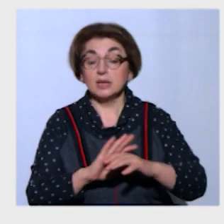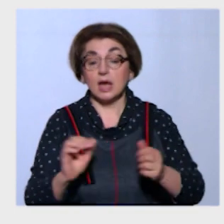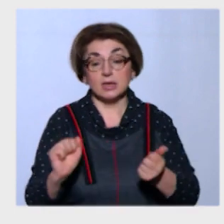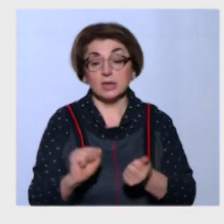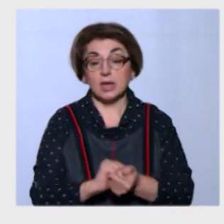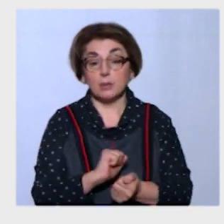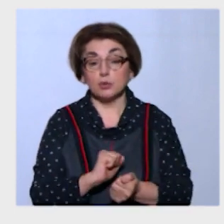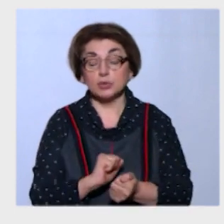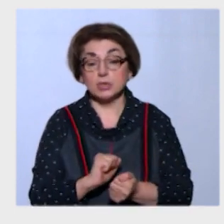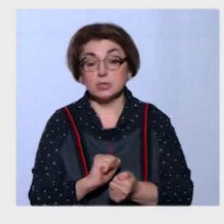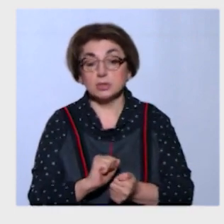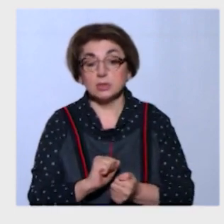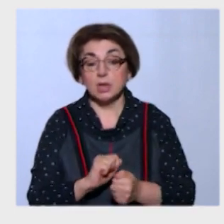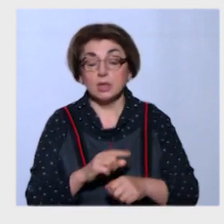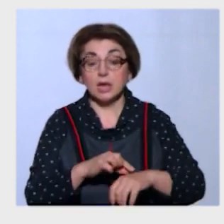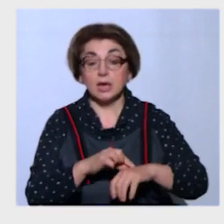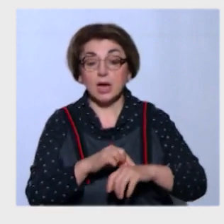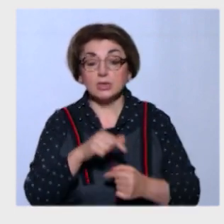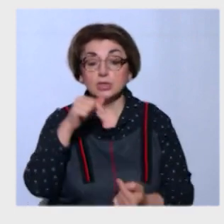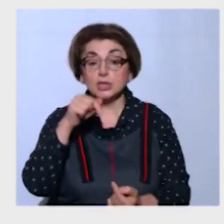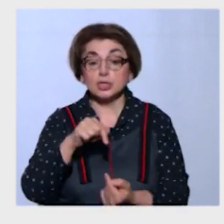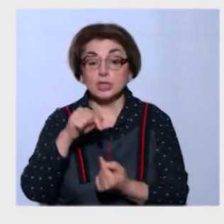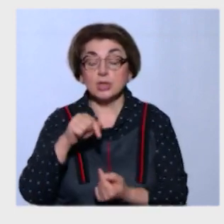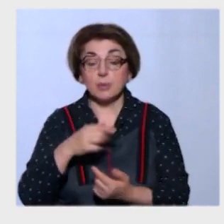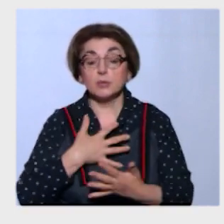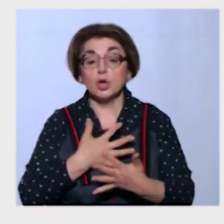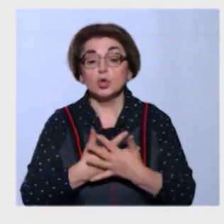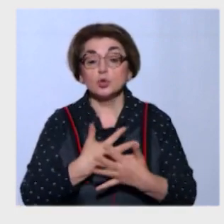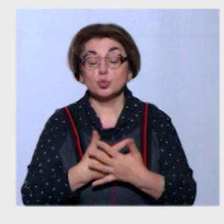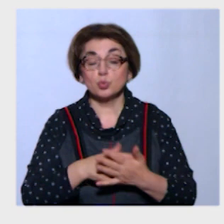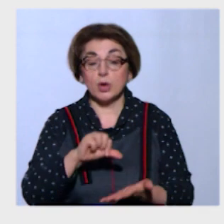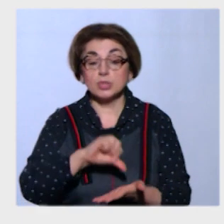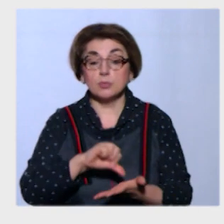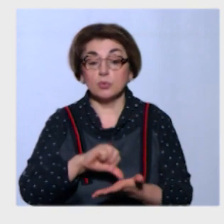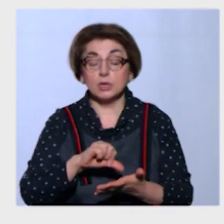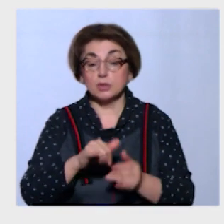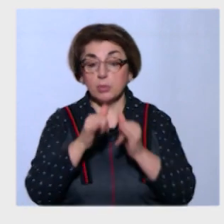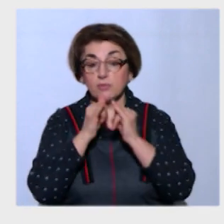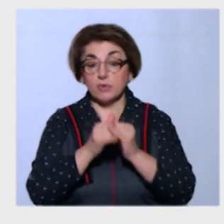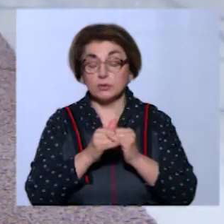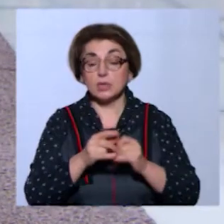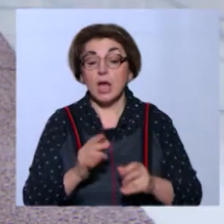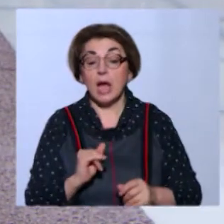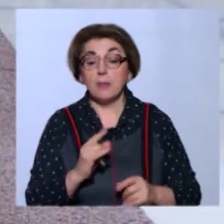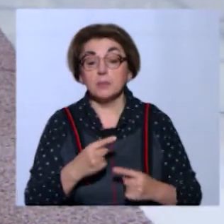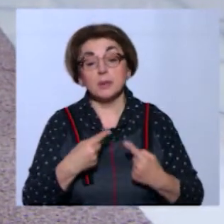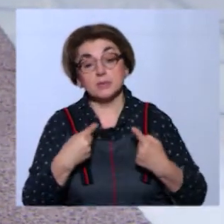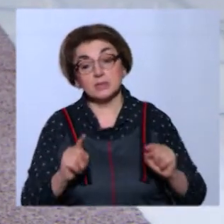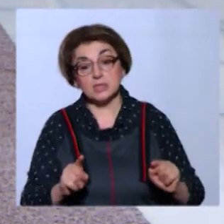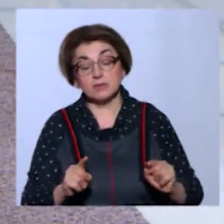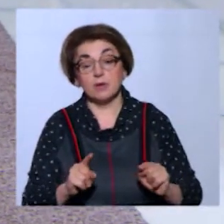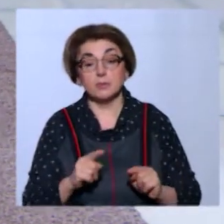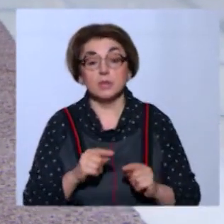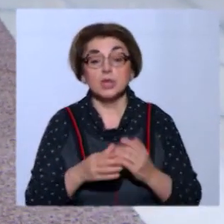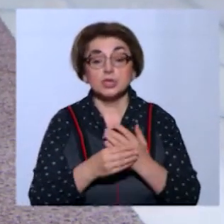გამოშრეს და კანი შესაბამისად ამის გამო სუნთქვაში მონაწილეობას ვეღარ ღებულობს ამფიბიებისაგან განსხვავებით.